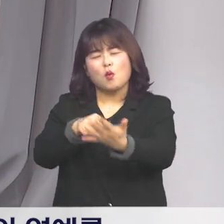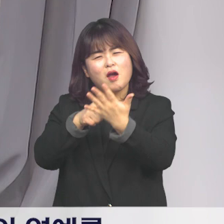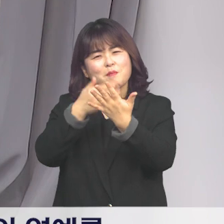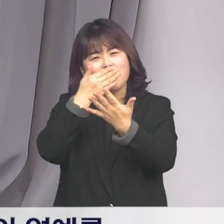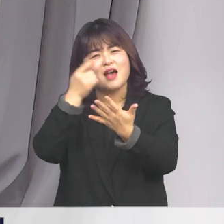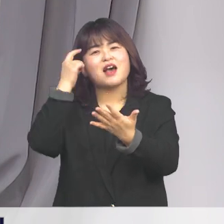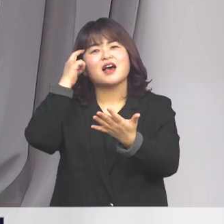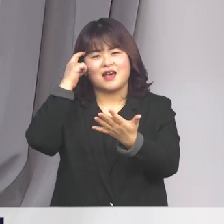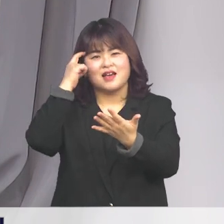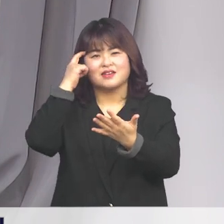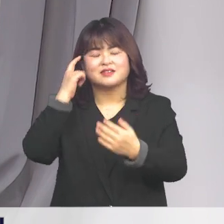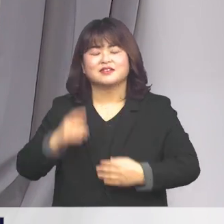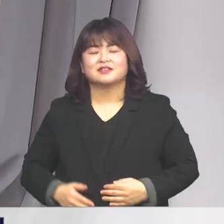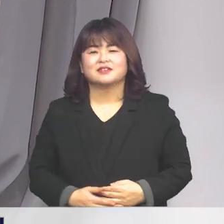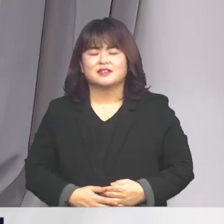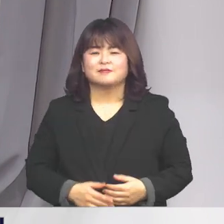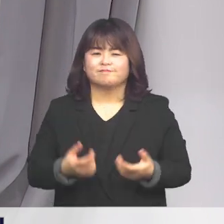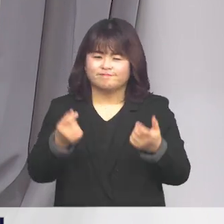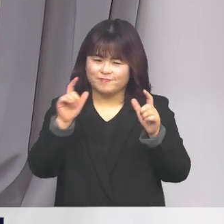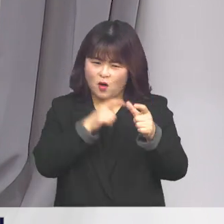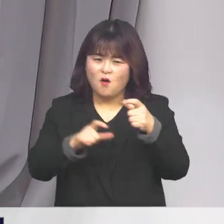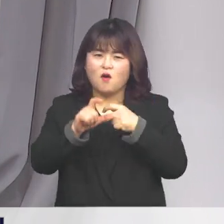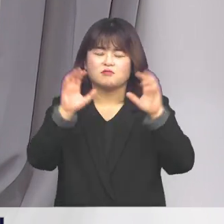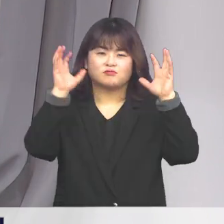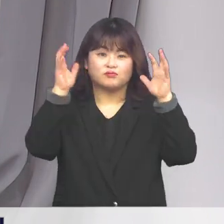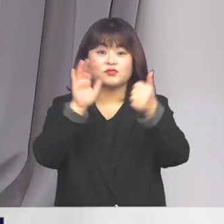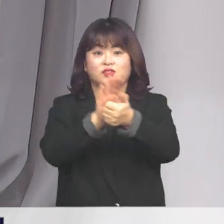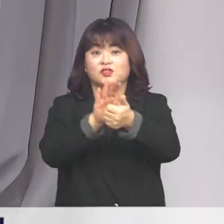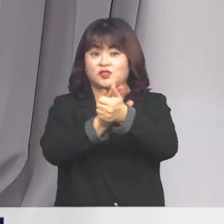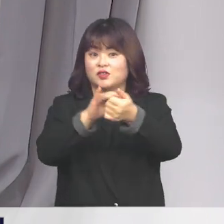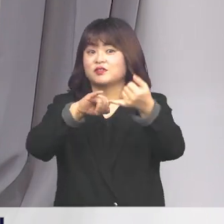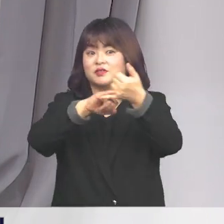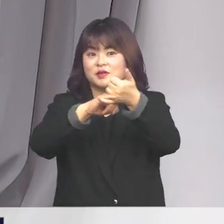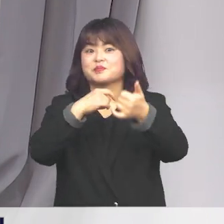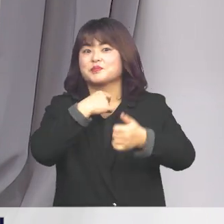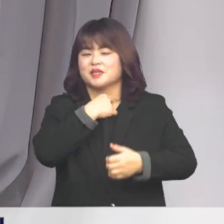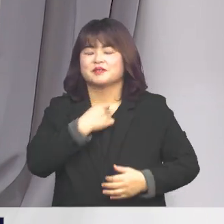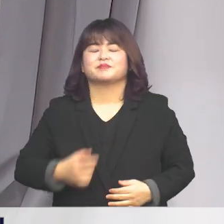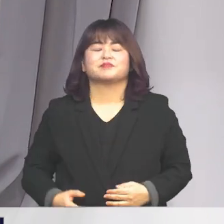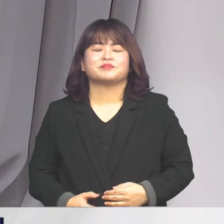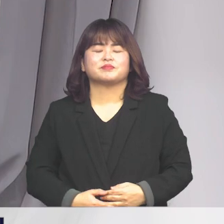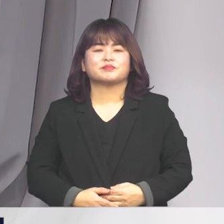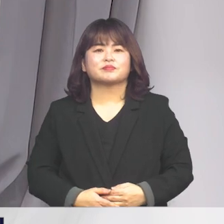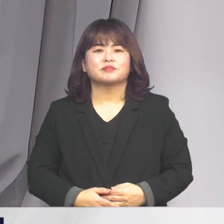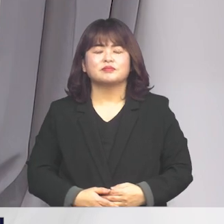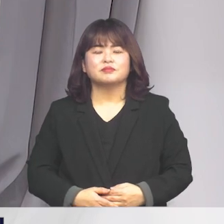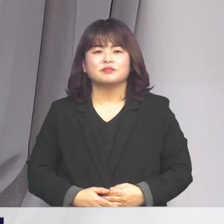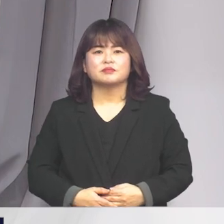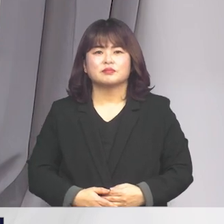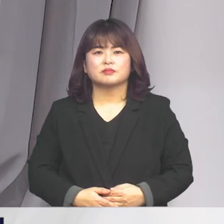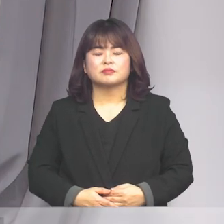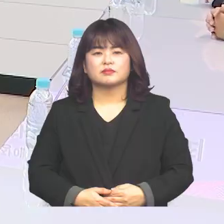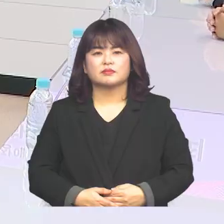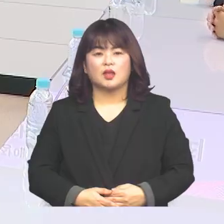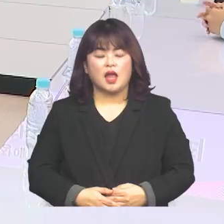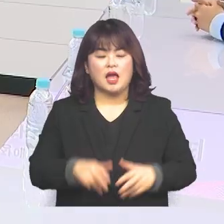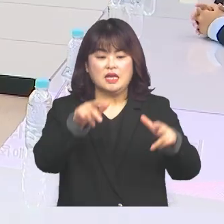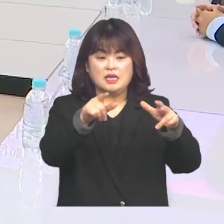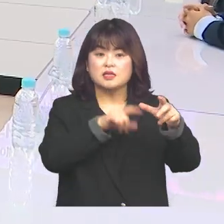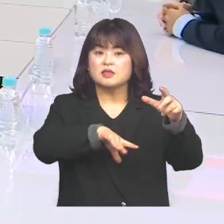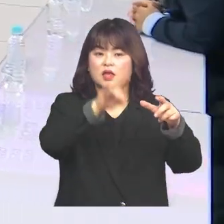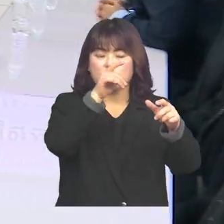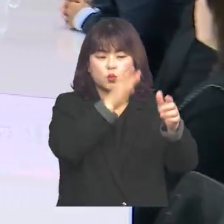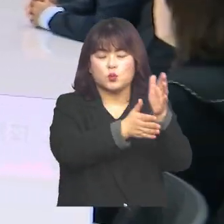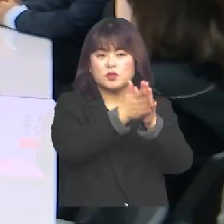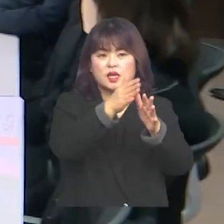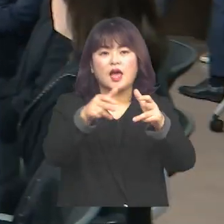내지 않을까 이런 생각을 하면서 더욱더 응원하고 지원하겠다는 생각을 했습니다. 이에